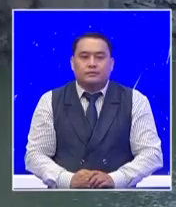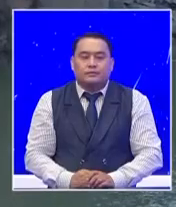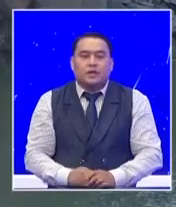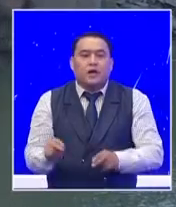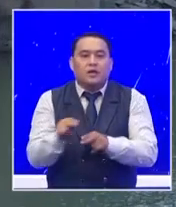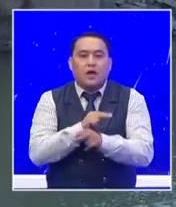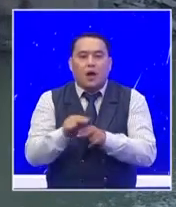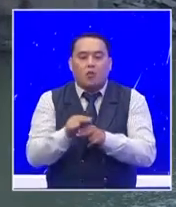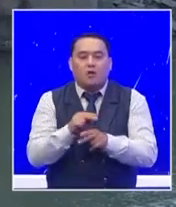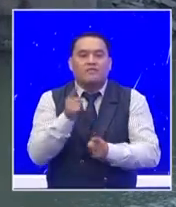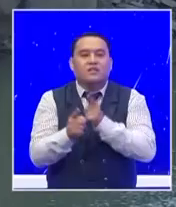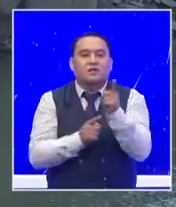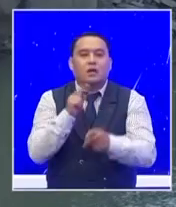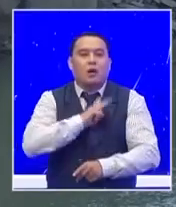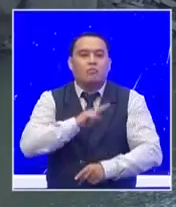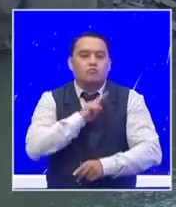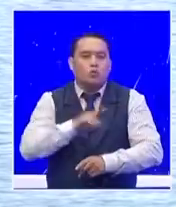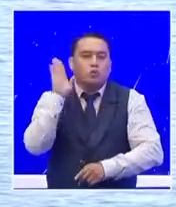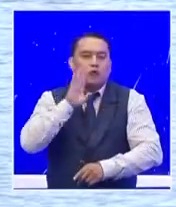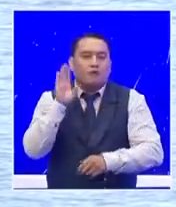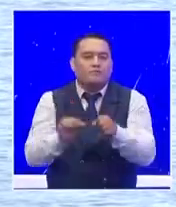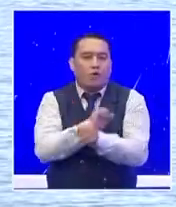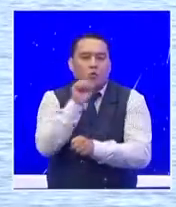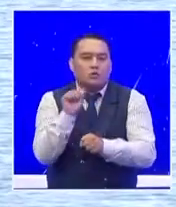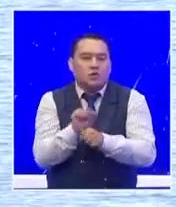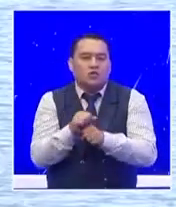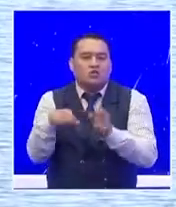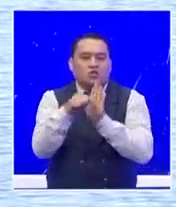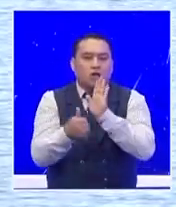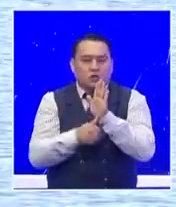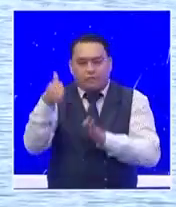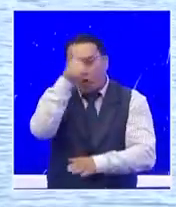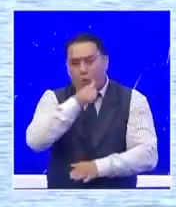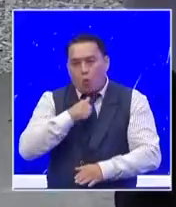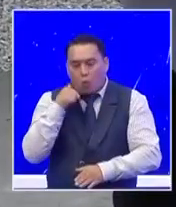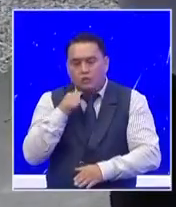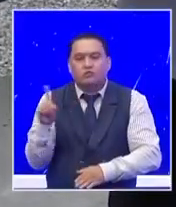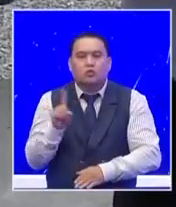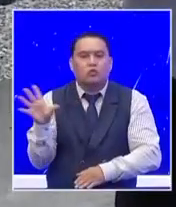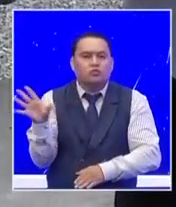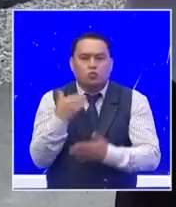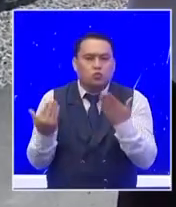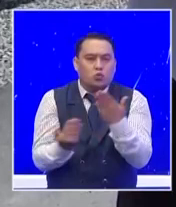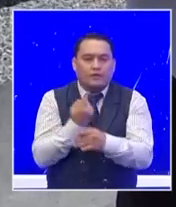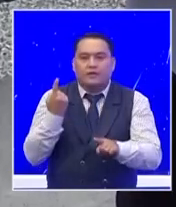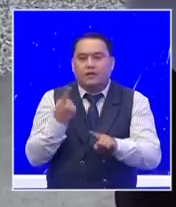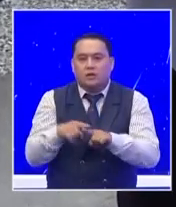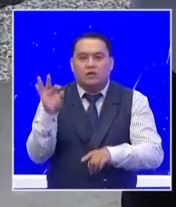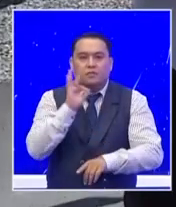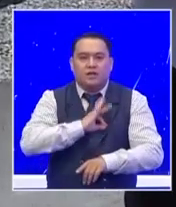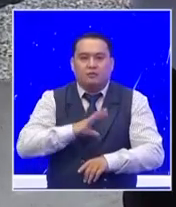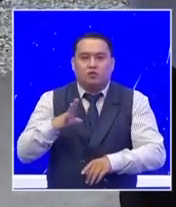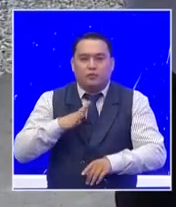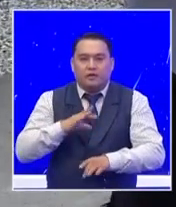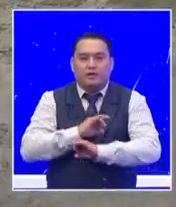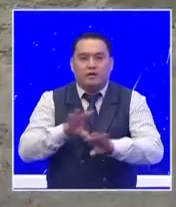Реконструкция и ремонтно-восстановительные работы на Кызылагашской плотине начались в декабре 2016 года с учетом всех современных технологий. За 3,5 года